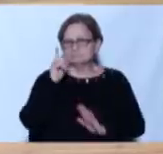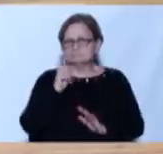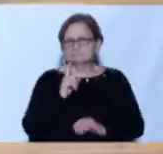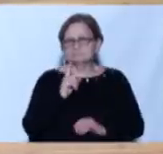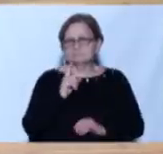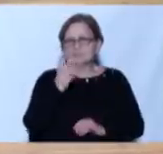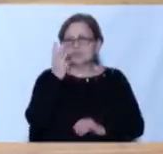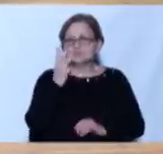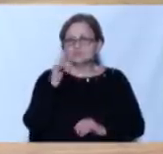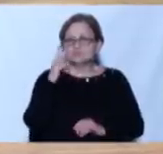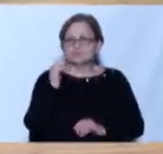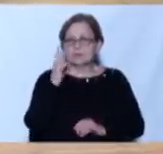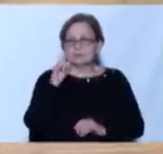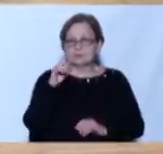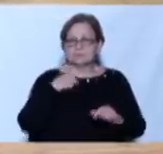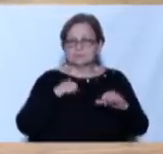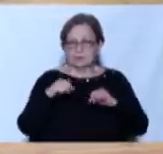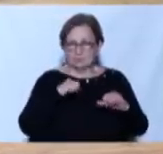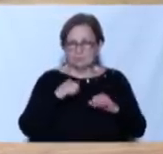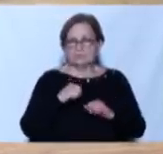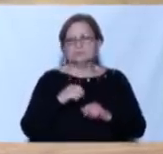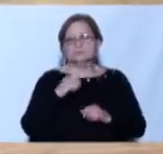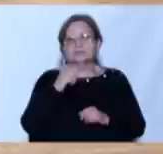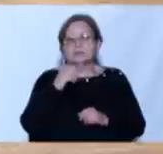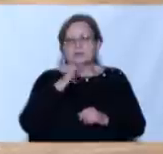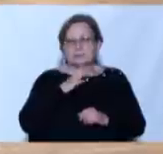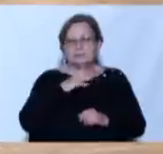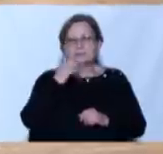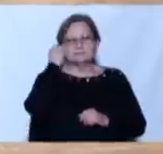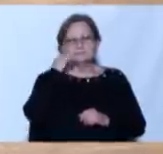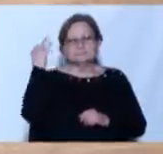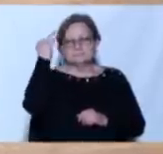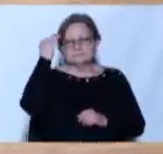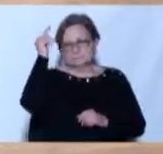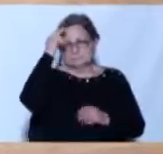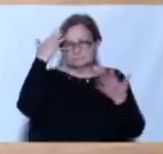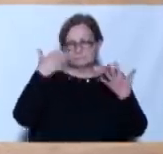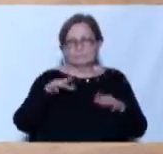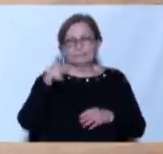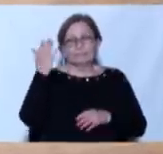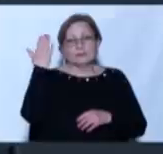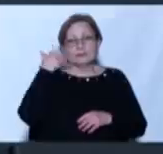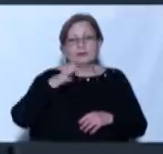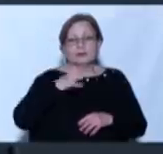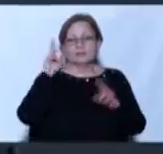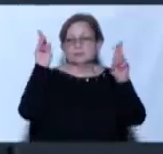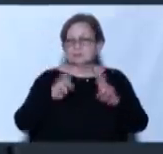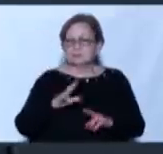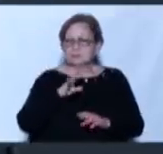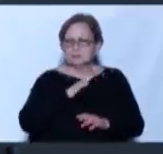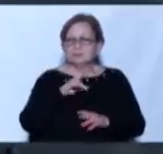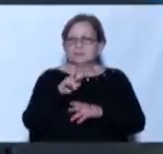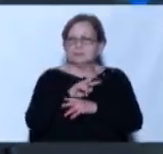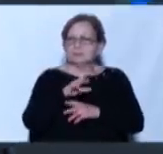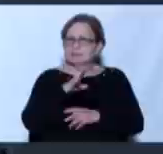სწავლობდით შუშანიკის სამეფოს და სწავლობდით აგეოგრაფიას და აუცილებლად ისწავლიდით, რომ მაშინ იყო ესეთი წესი, ცხოვრება ლიტერატურის